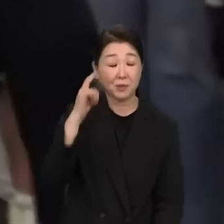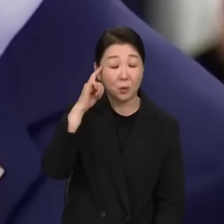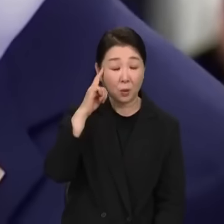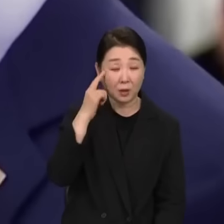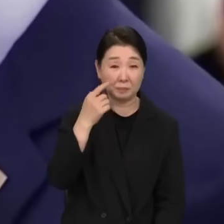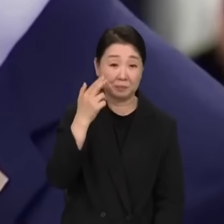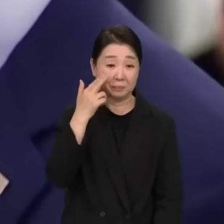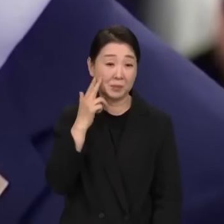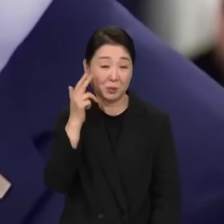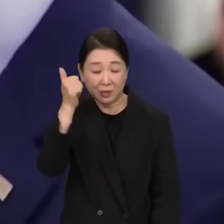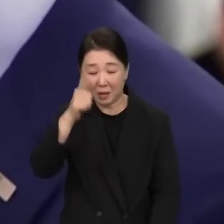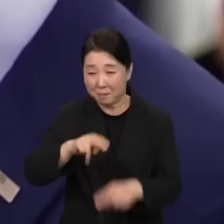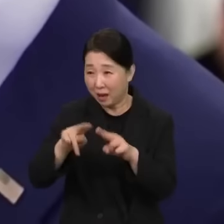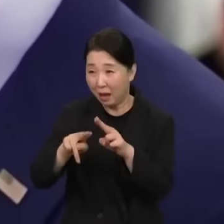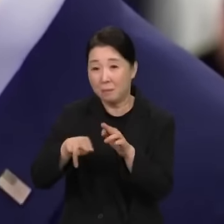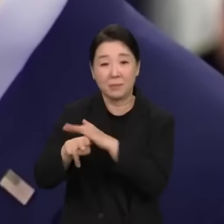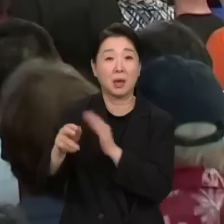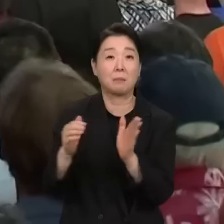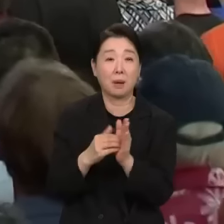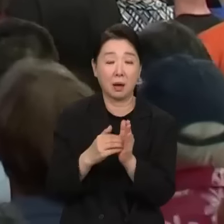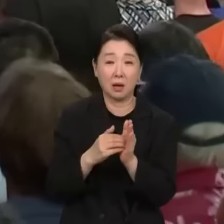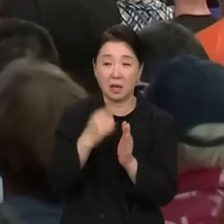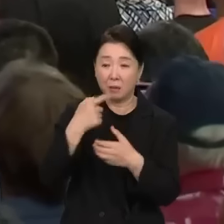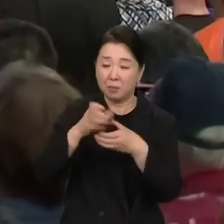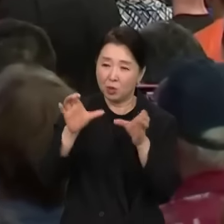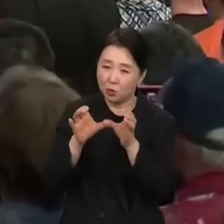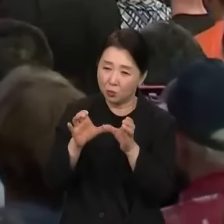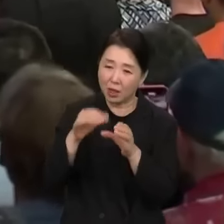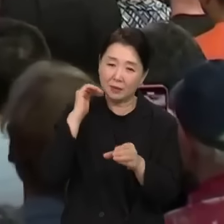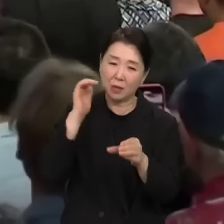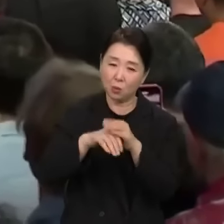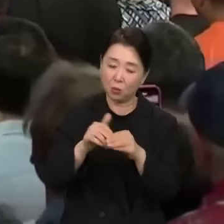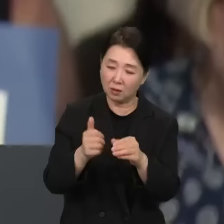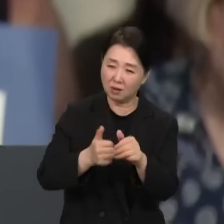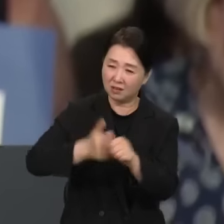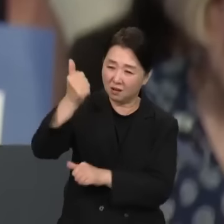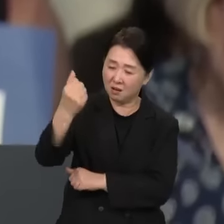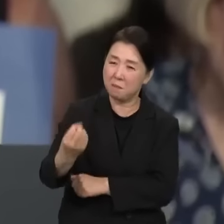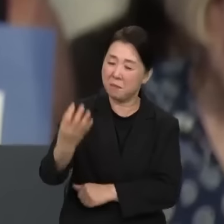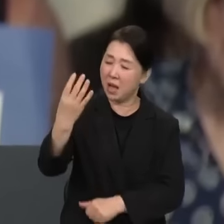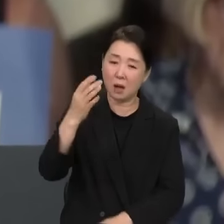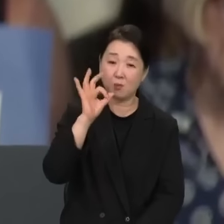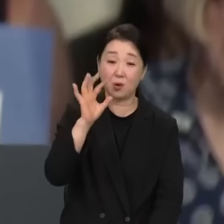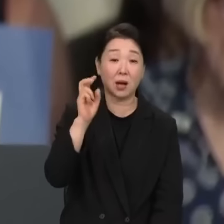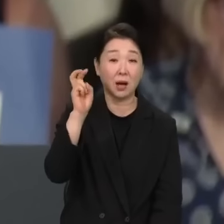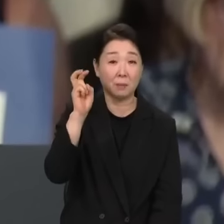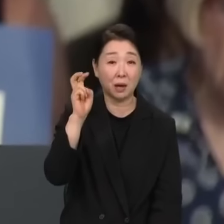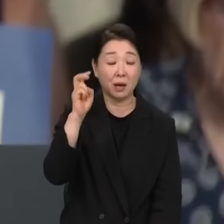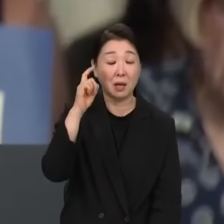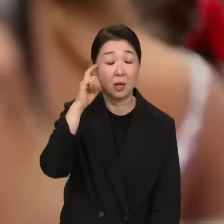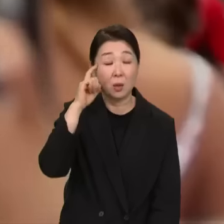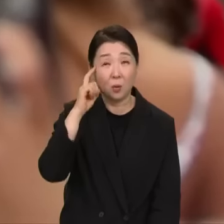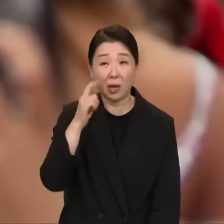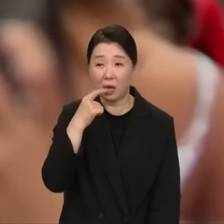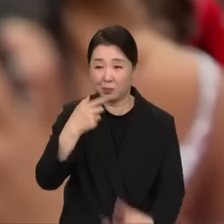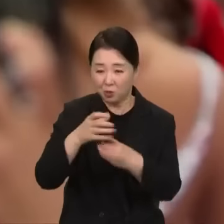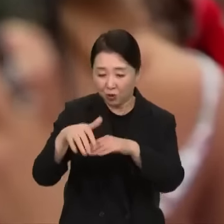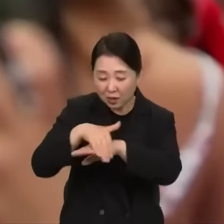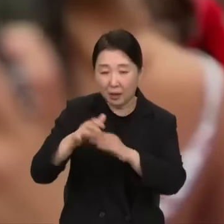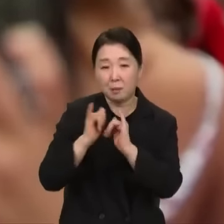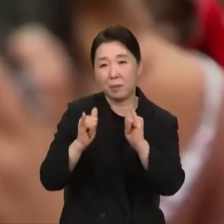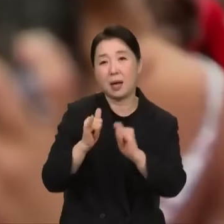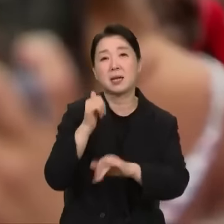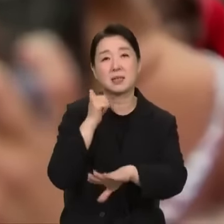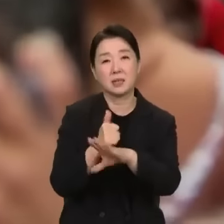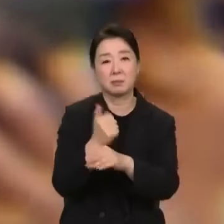바이든. 민주당의 대선 승리 가능성은 더 멀어졌는지도 모르겠습니다. 익명을 요구한 민주당 전략가는 대선은